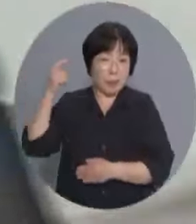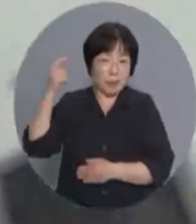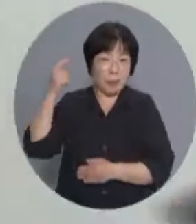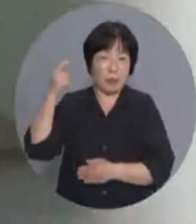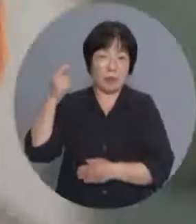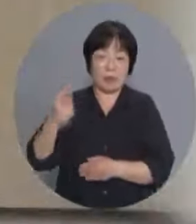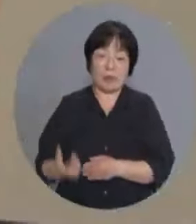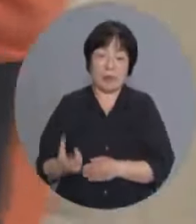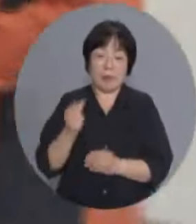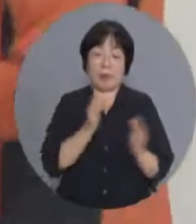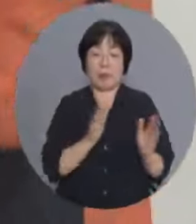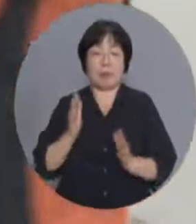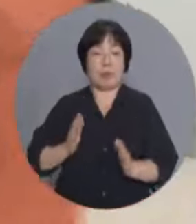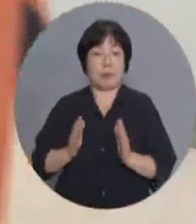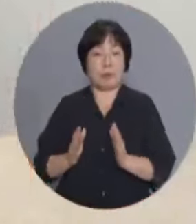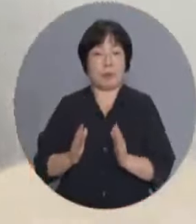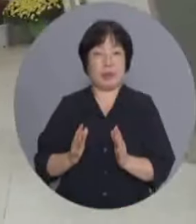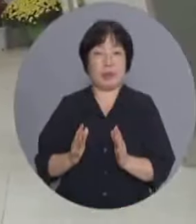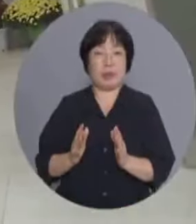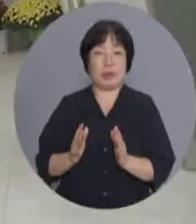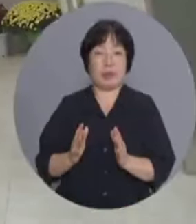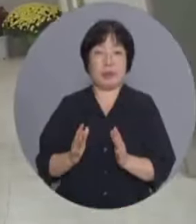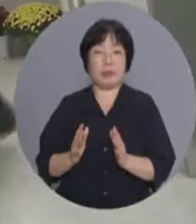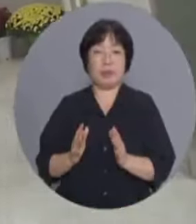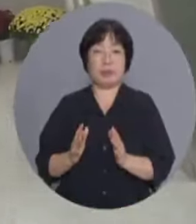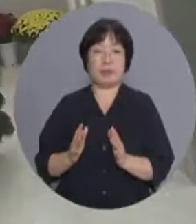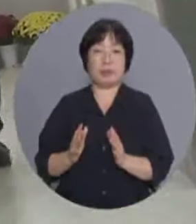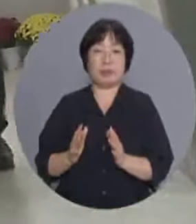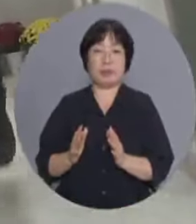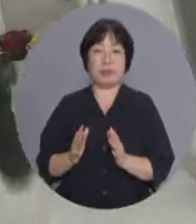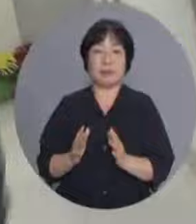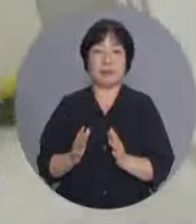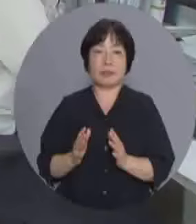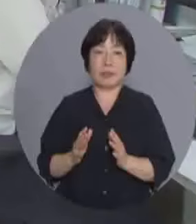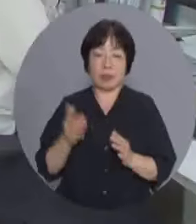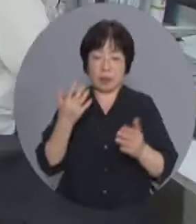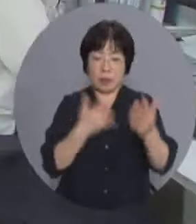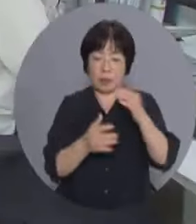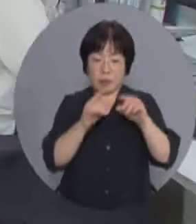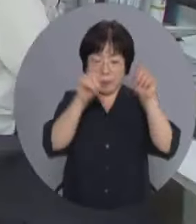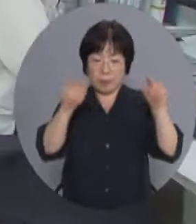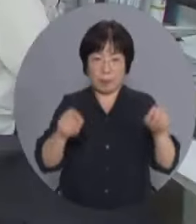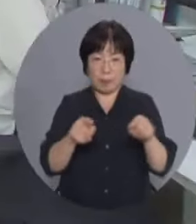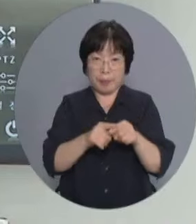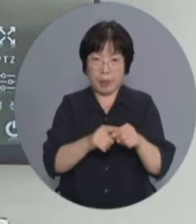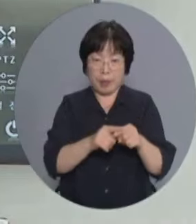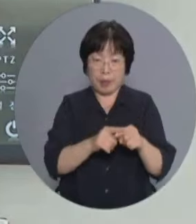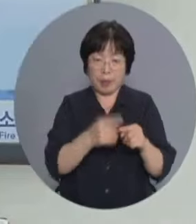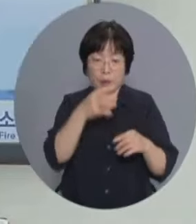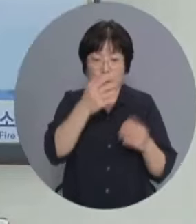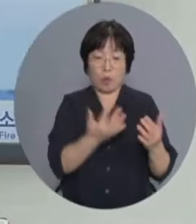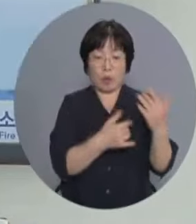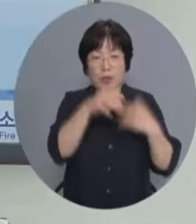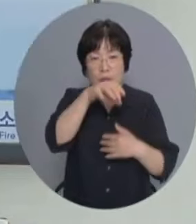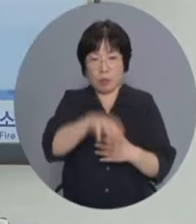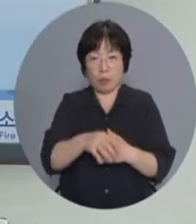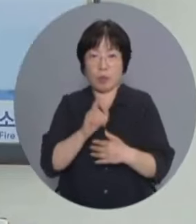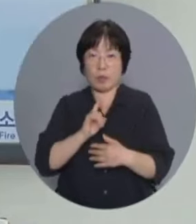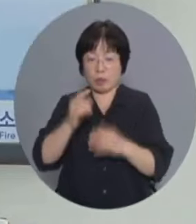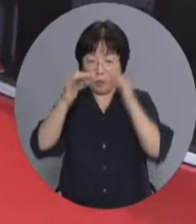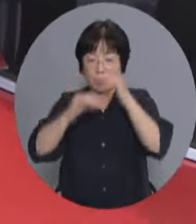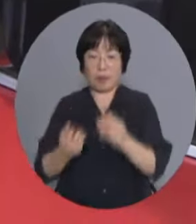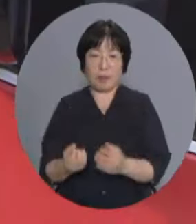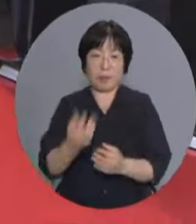화재 출동 지령이 떨어지자 소방관들이 신속히 달려나갑니다. 곧 상황실 모니터에는 출동 장소와 신고 내용이